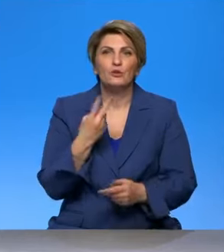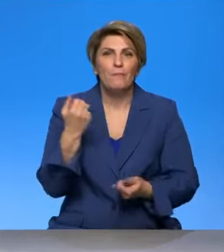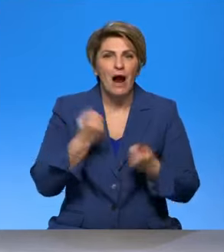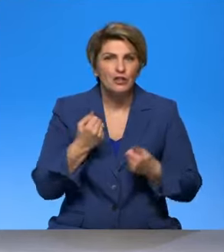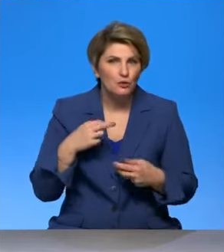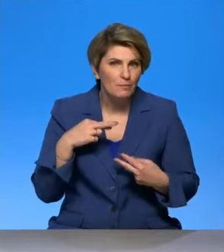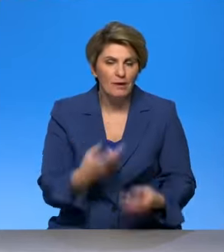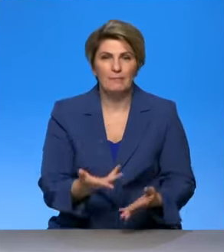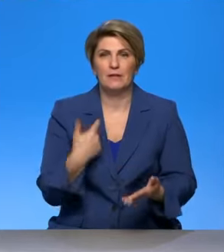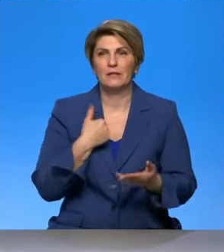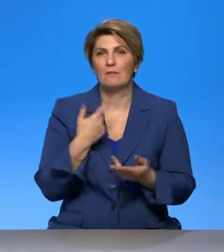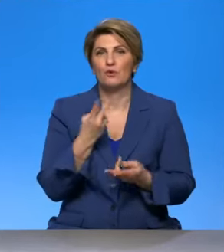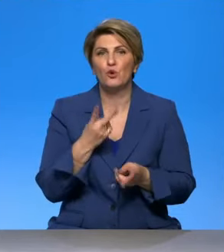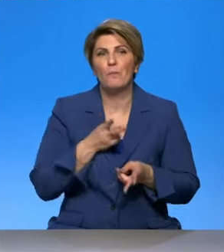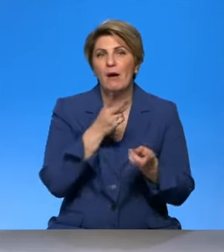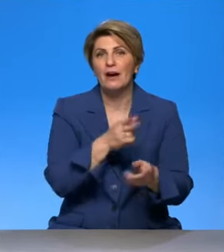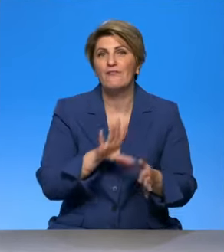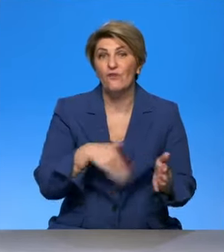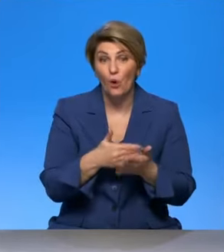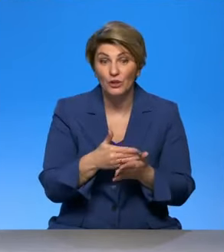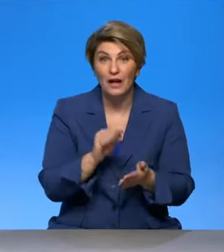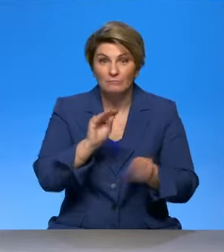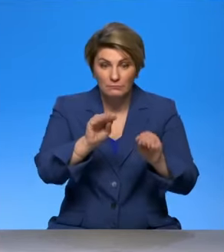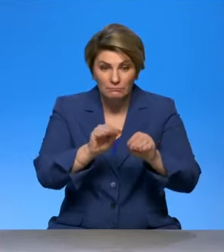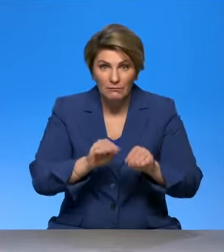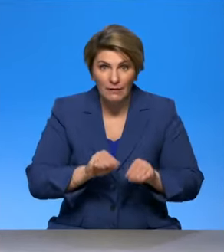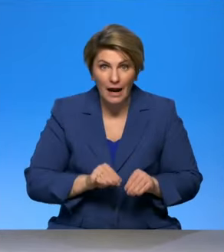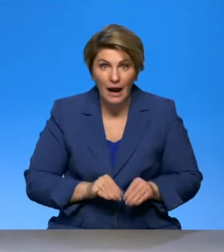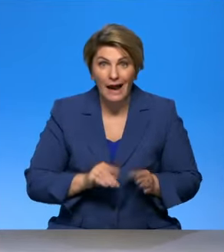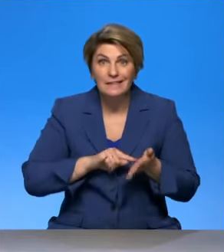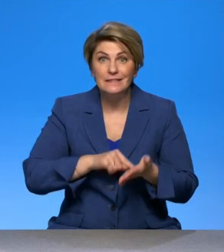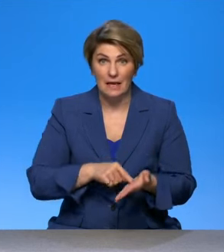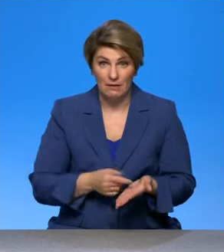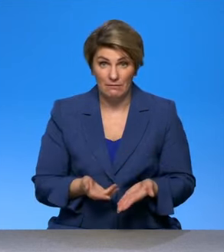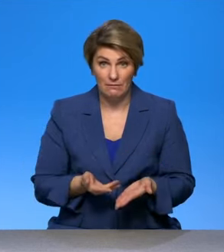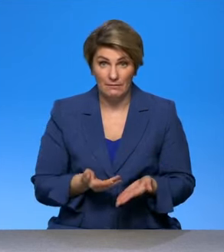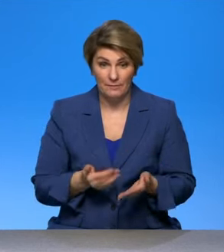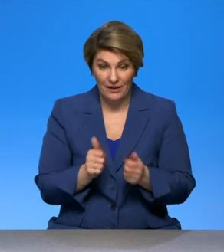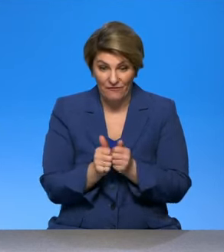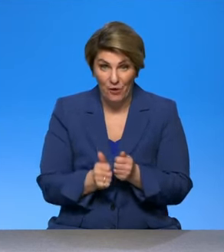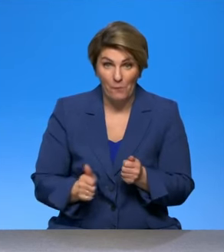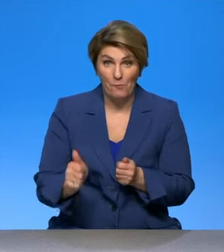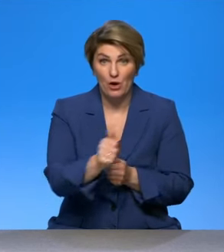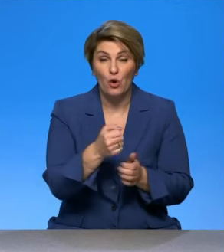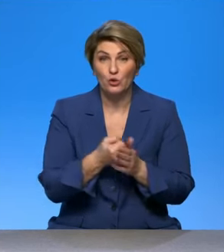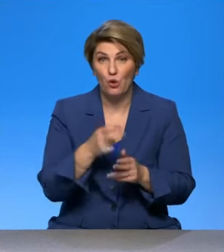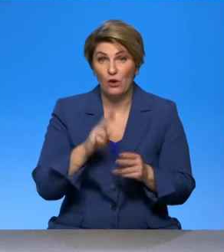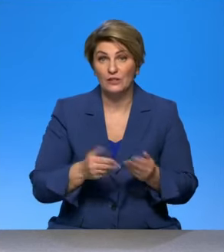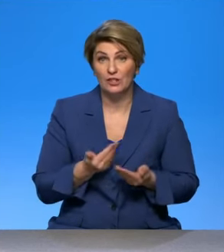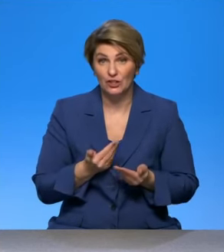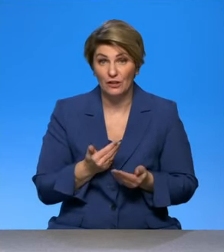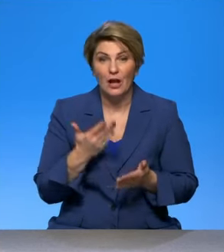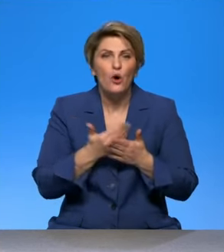просто выписать цели. В идеале, конечно, выписать вперед до конца жизни, но хотя бы начать там, с